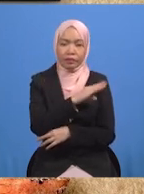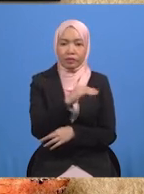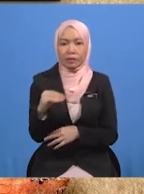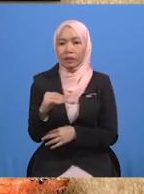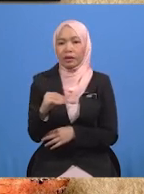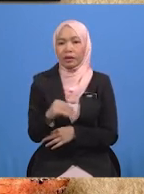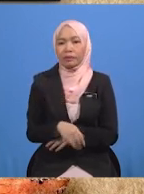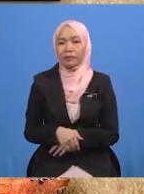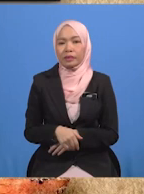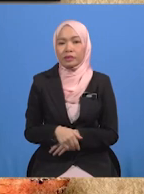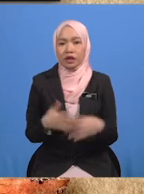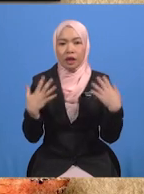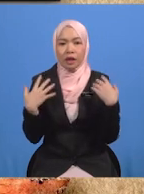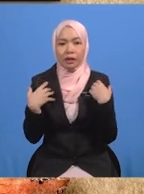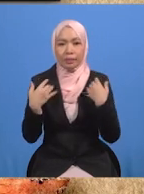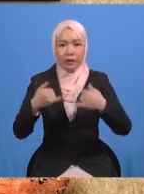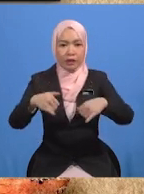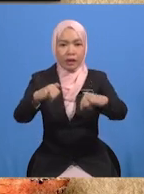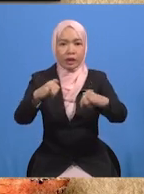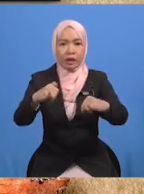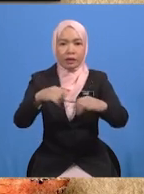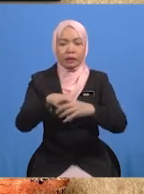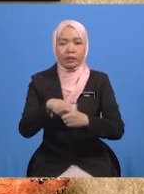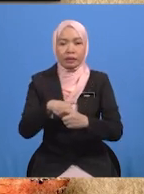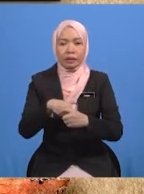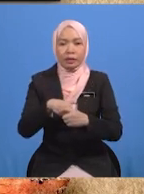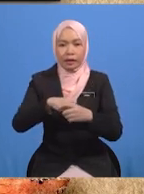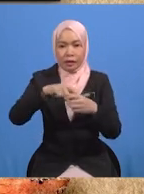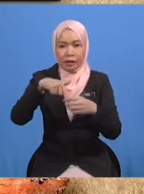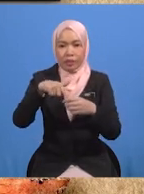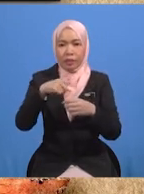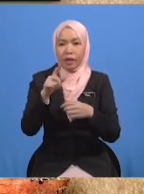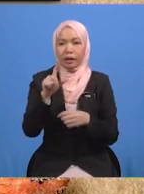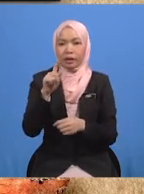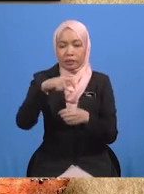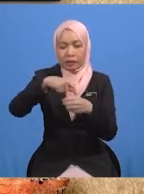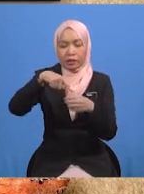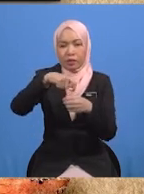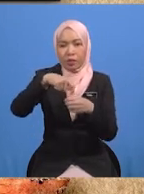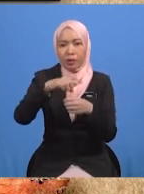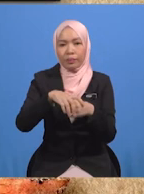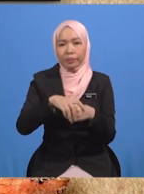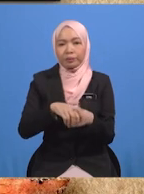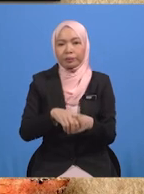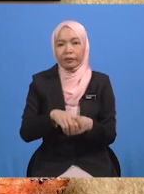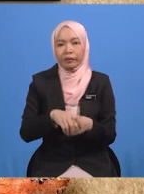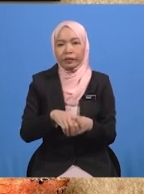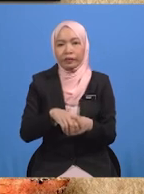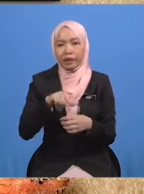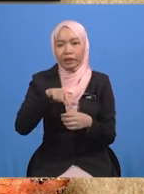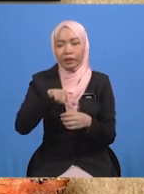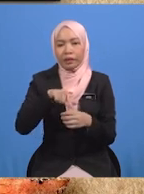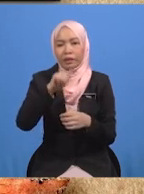telah merancakkan lagi perkembangan perindustrian. Perkembangan yang pesat ini ditambah